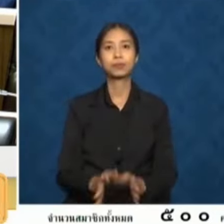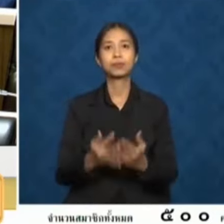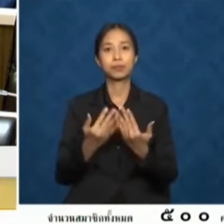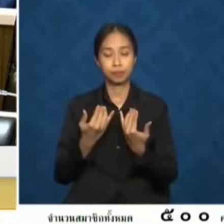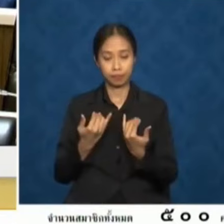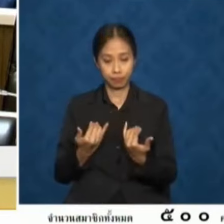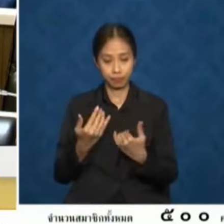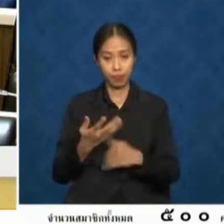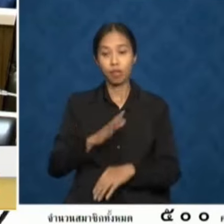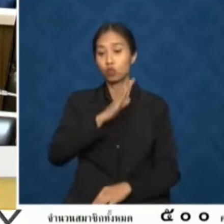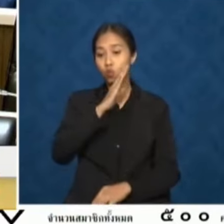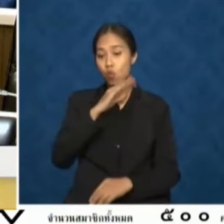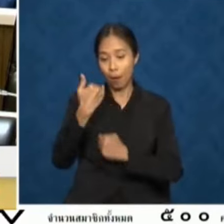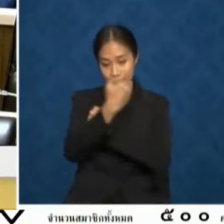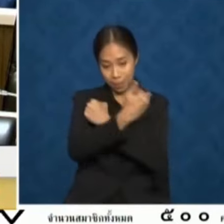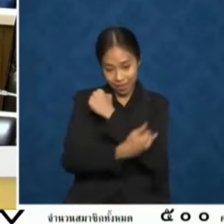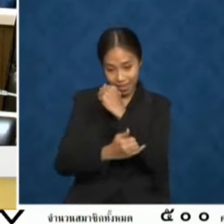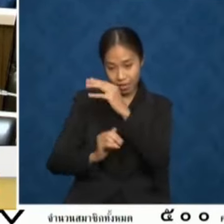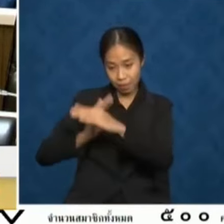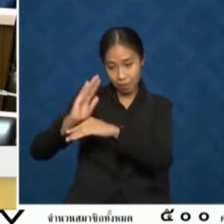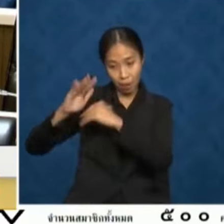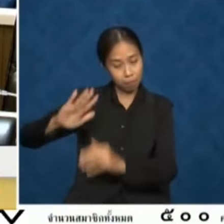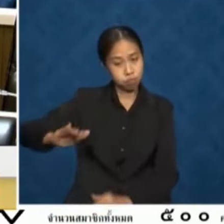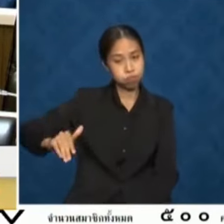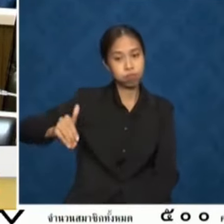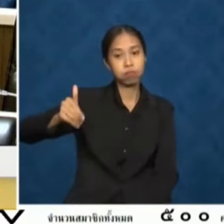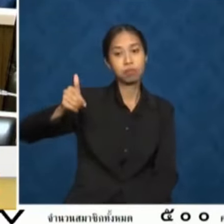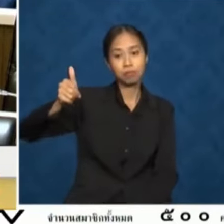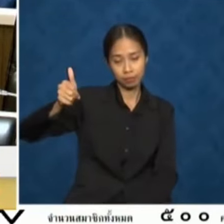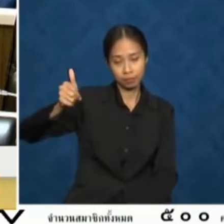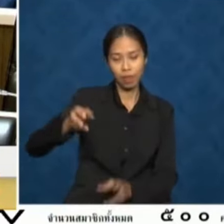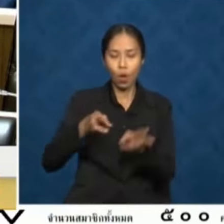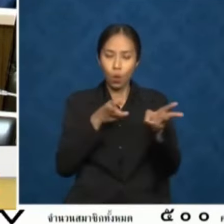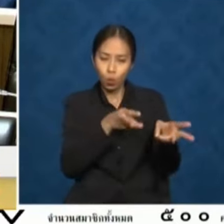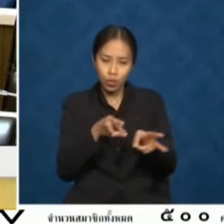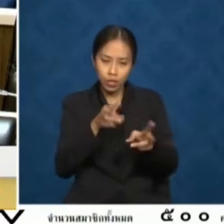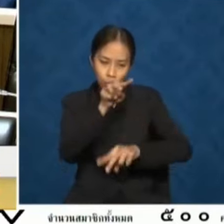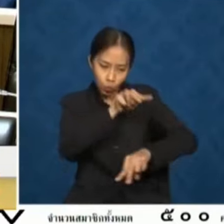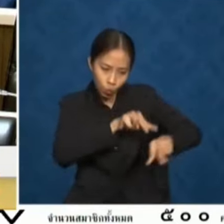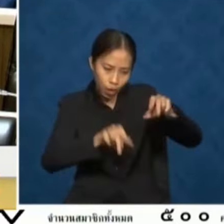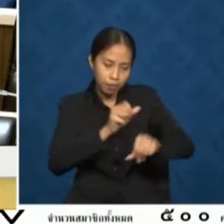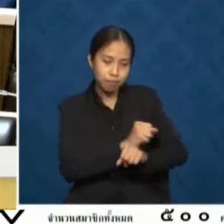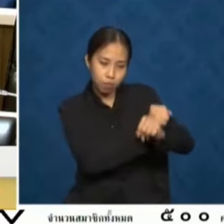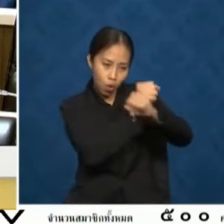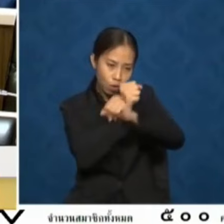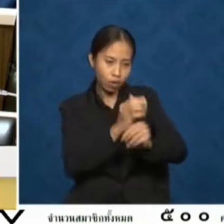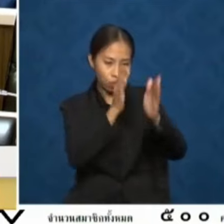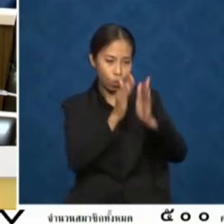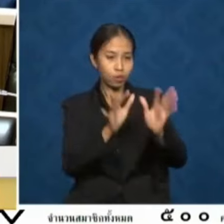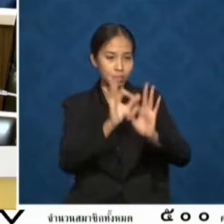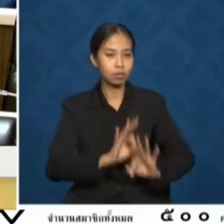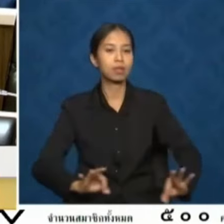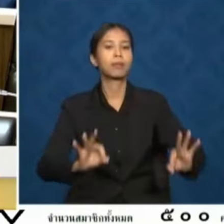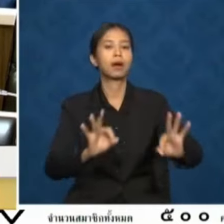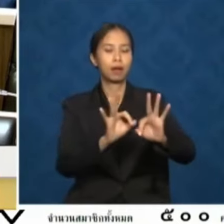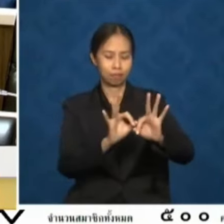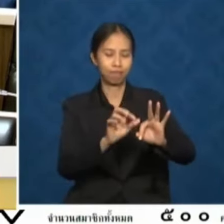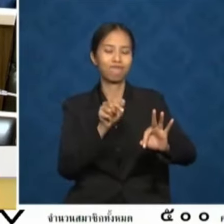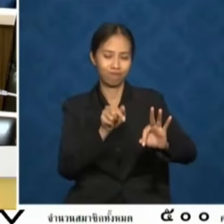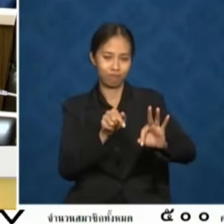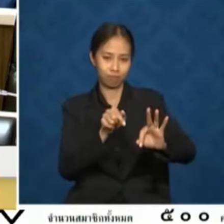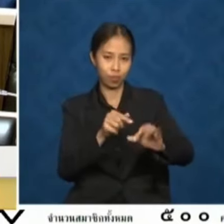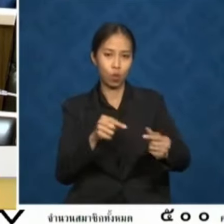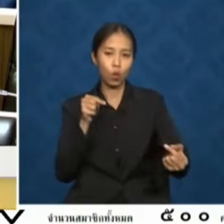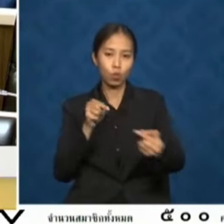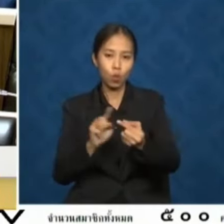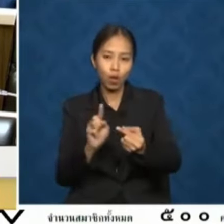ารพครับประเทศที่เจริญแล้วถือว่ามาตรการรักษาความปลอดภัยบุคคลสำคัญกลายเป็นกลไกตัวชี้วัด